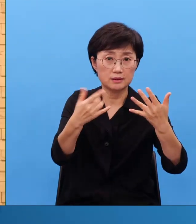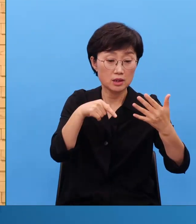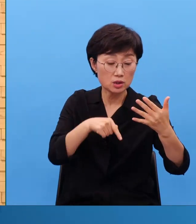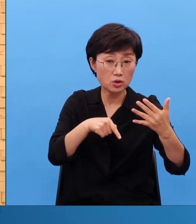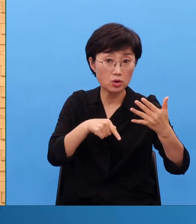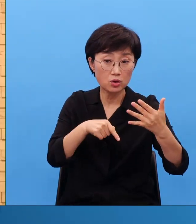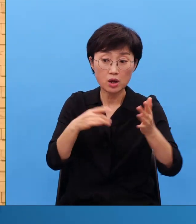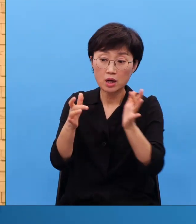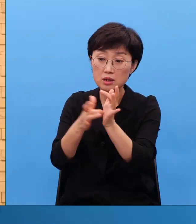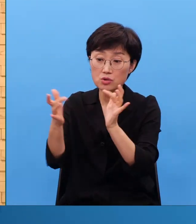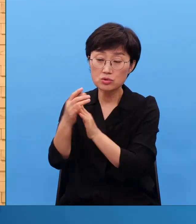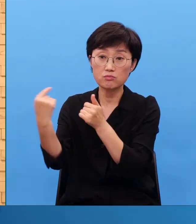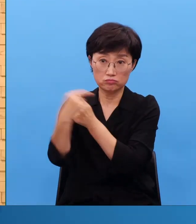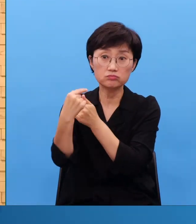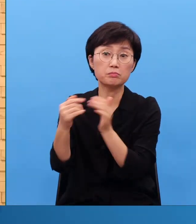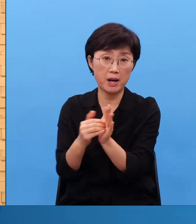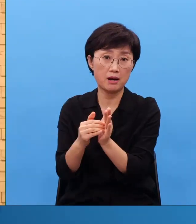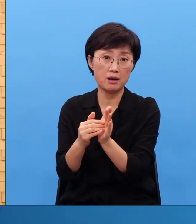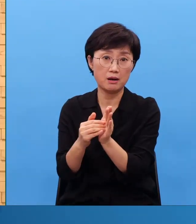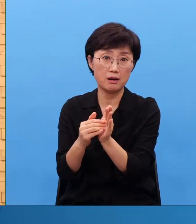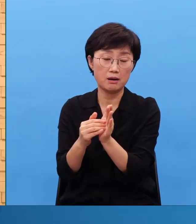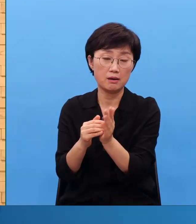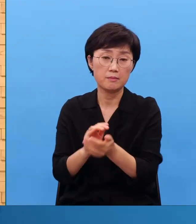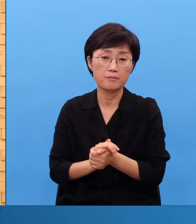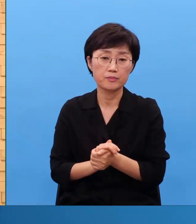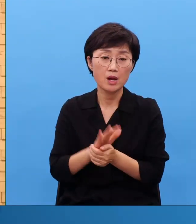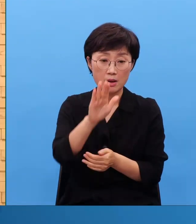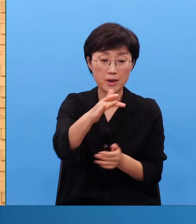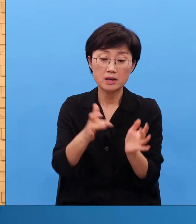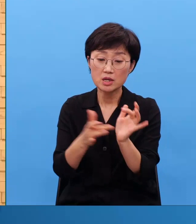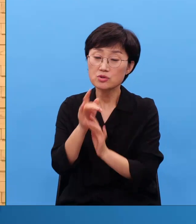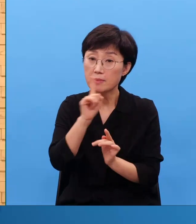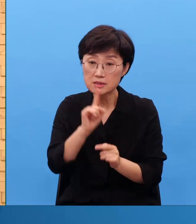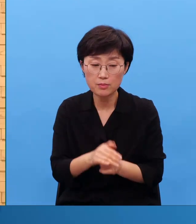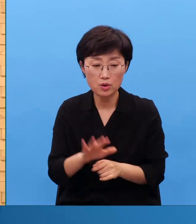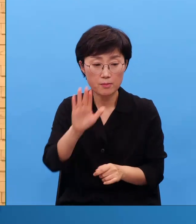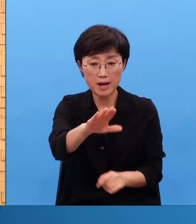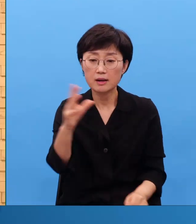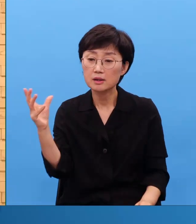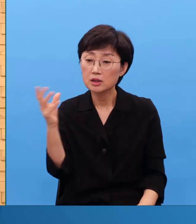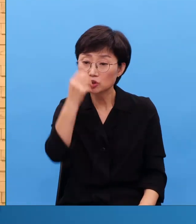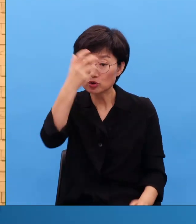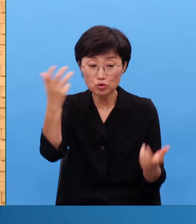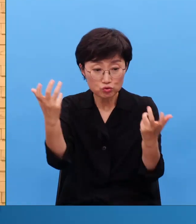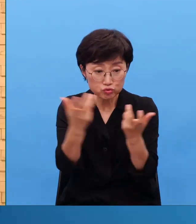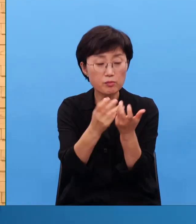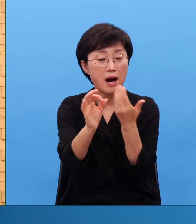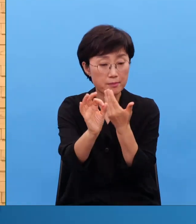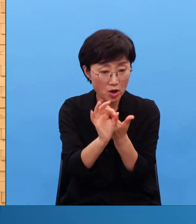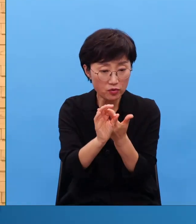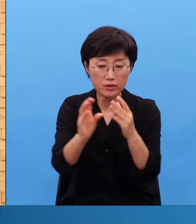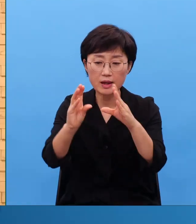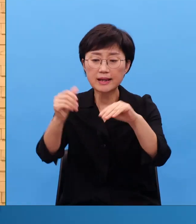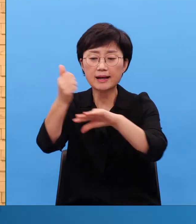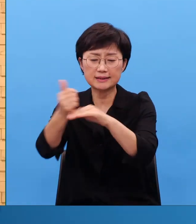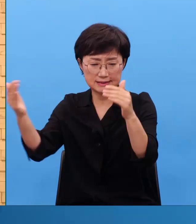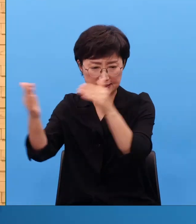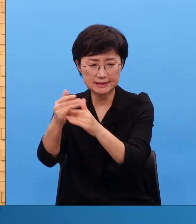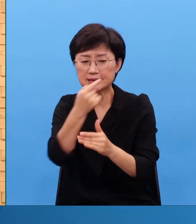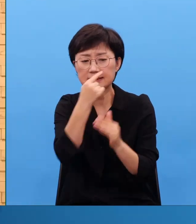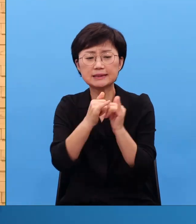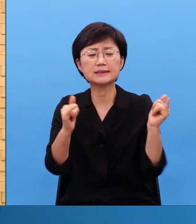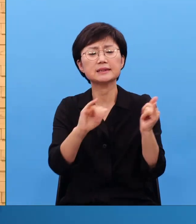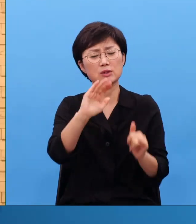of Jesus. 성령 충만 받으면 땅 끝까지 이르러 정인이 될 것이다. And when you receive the filling of the Holy Spirit, you'll be my witnesses to the very ends of the earth.